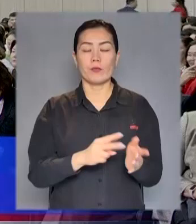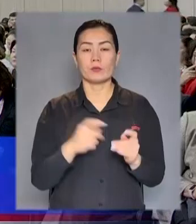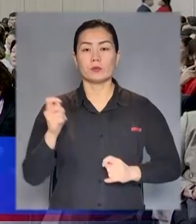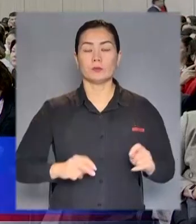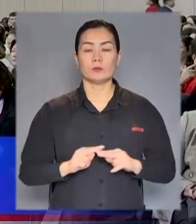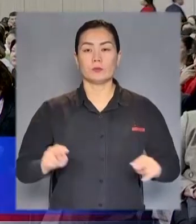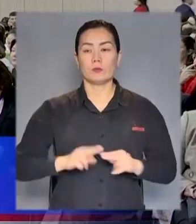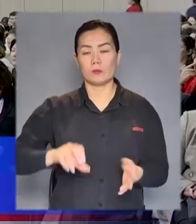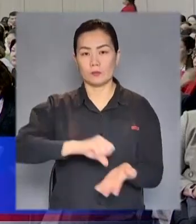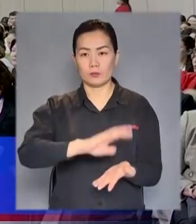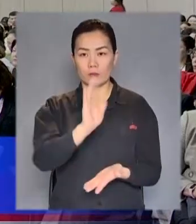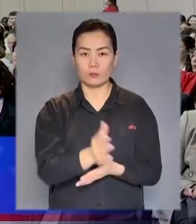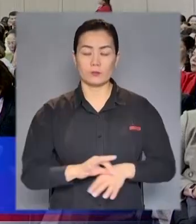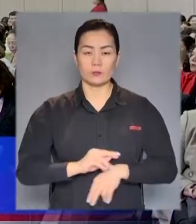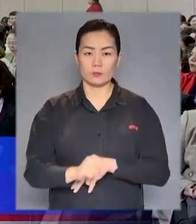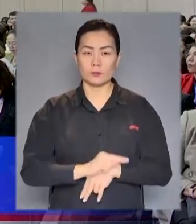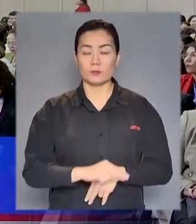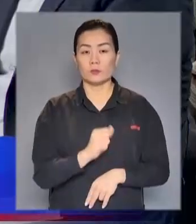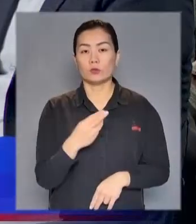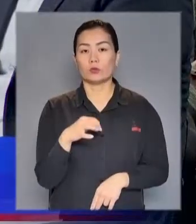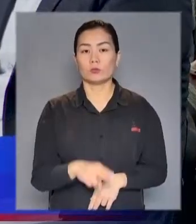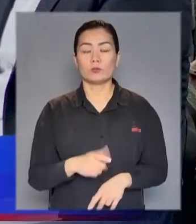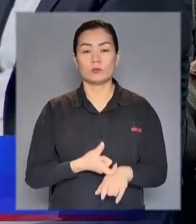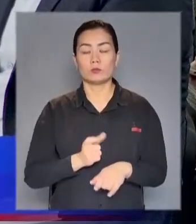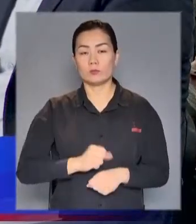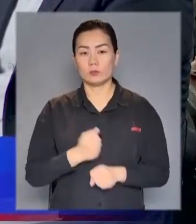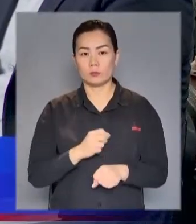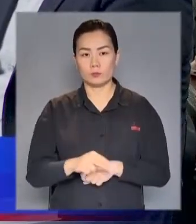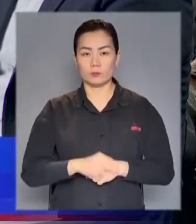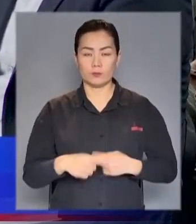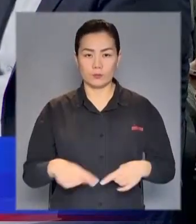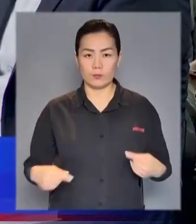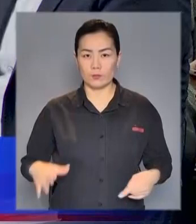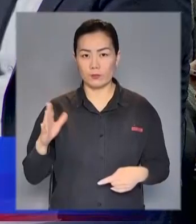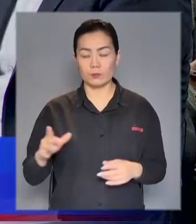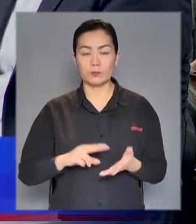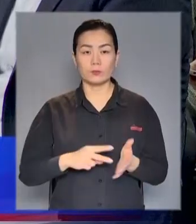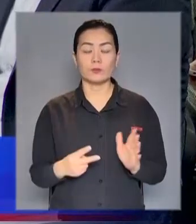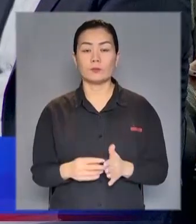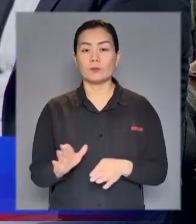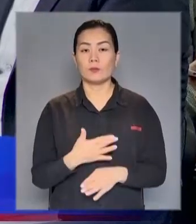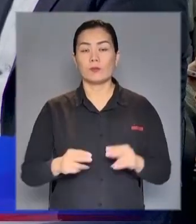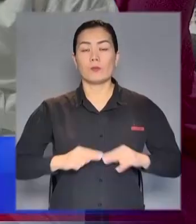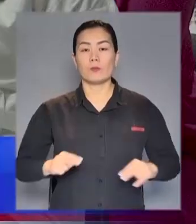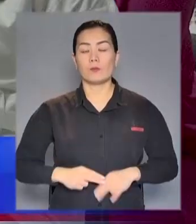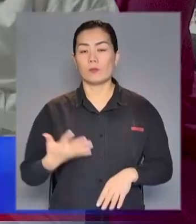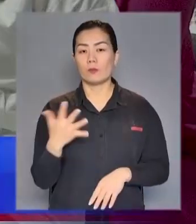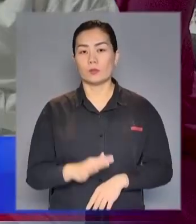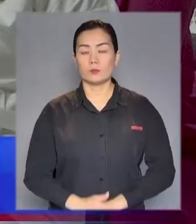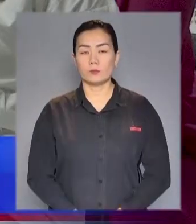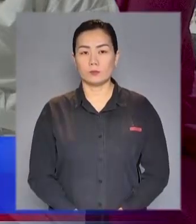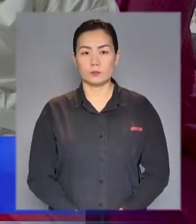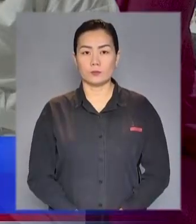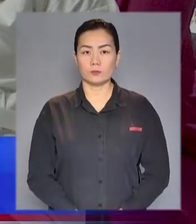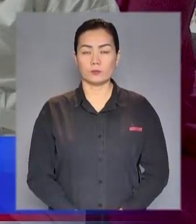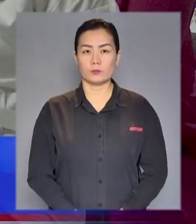саммита педагоги примут участие в мастер-классах, воршопах, коучинг-тренингах и менторских часах, где планируется разделить педагогов на 5 сфер.